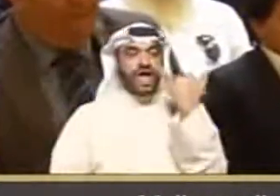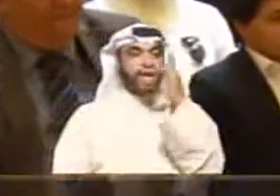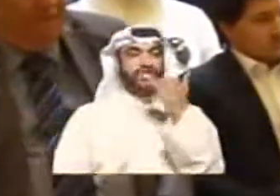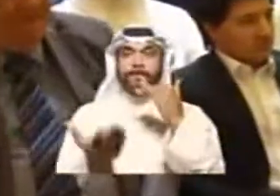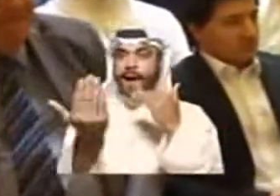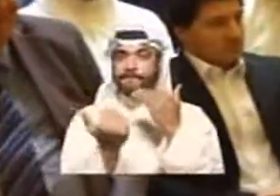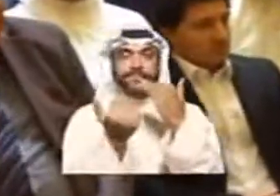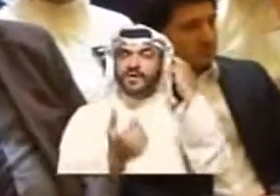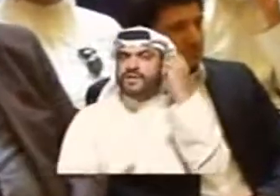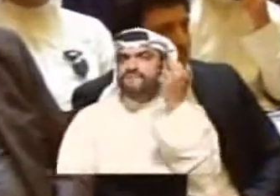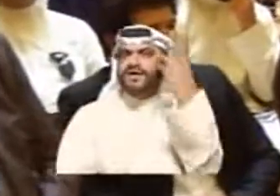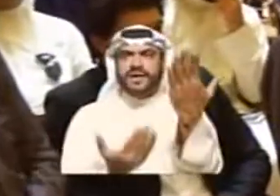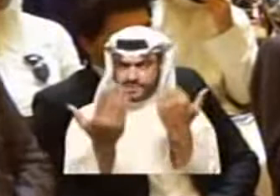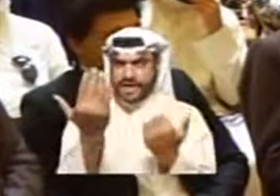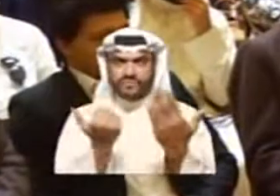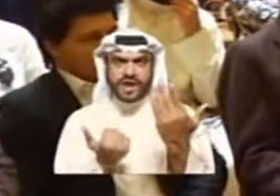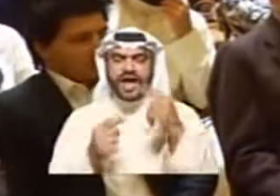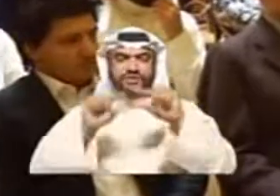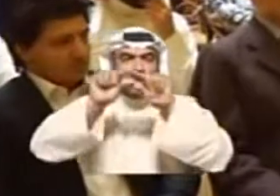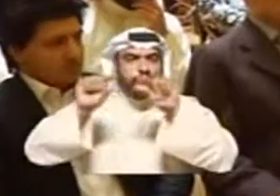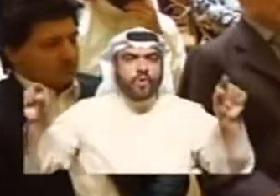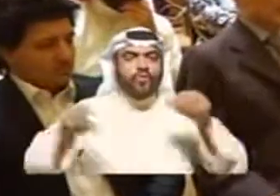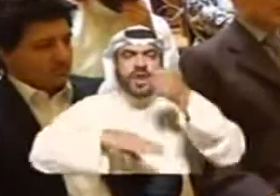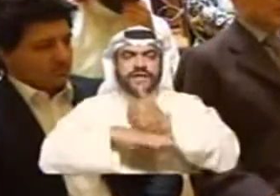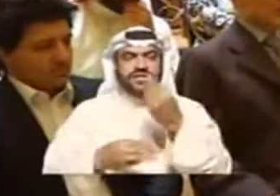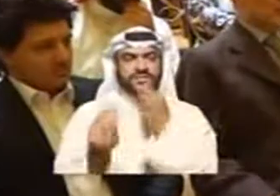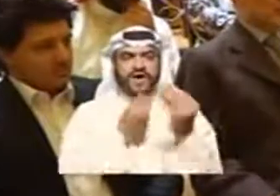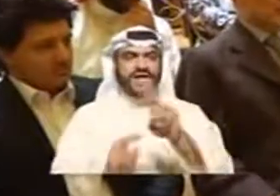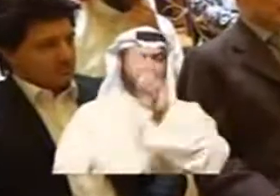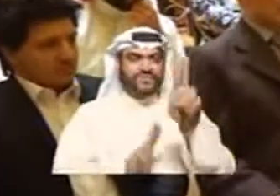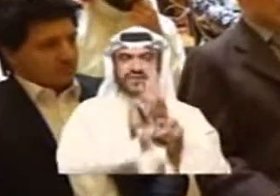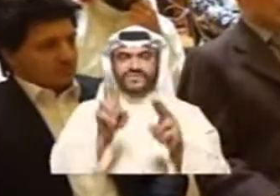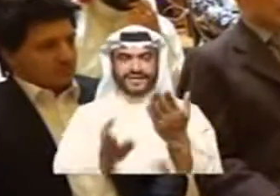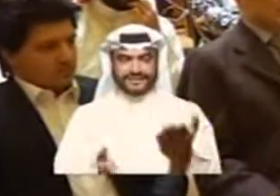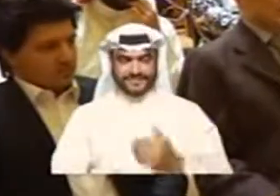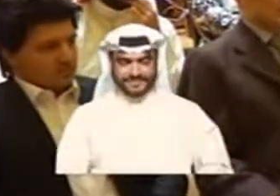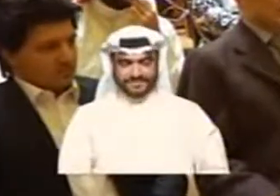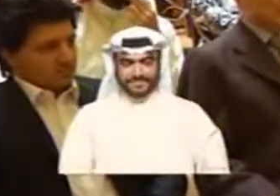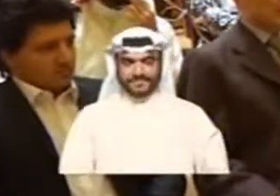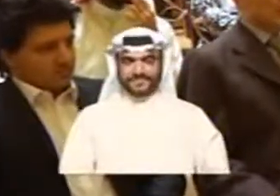بأفكارهم وقضاياهم لتكون موضوعا أساسيا للنقاش في ورش العمل.